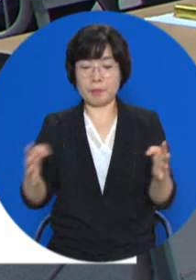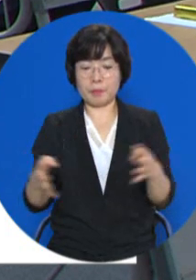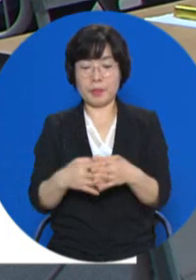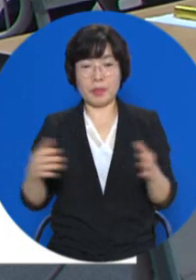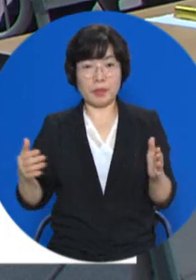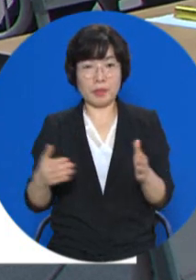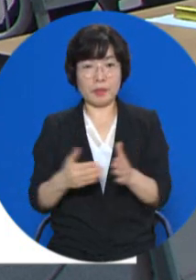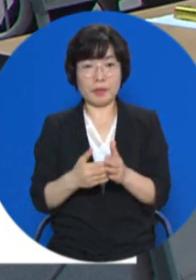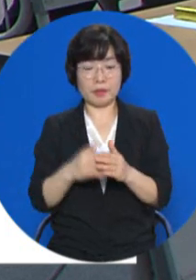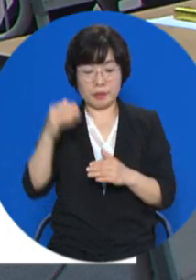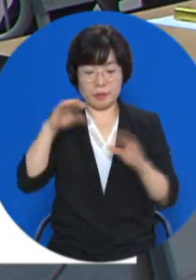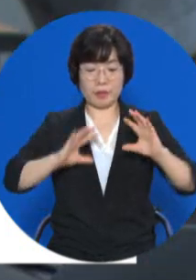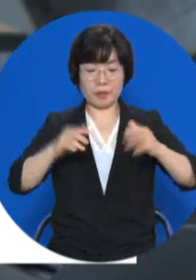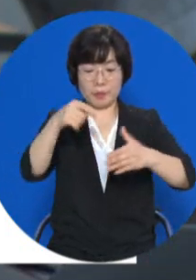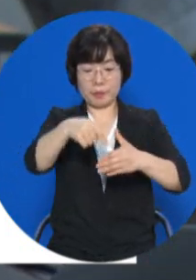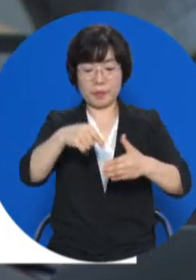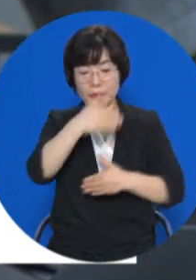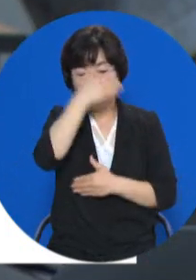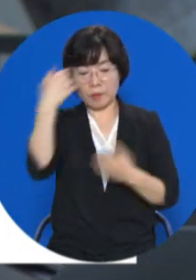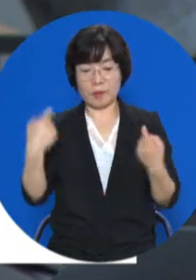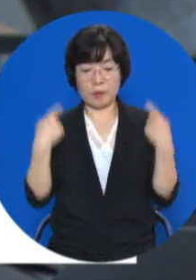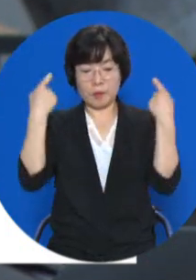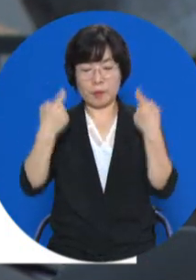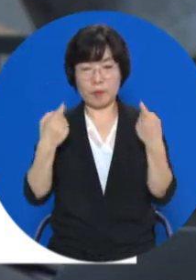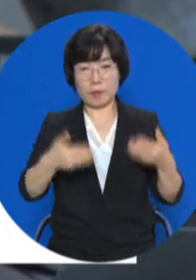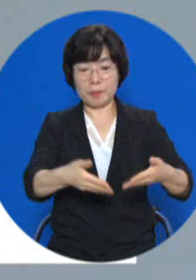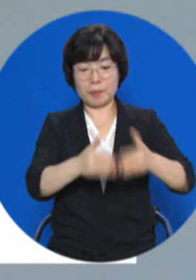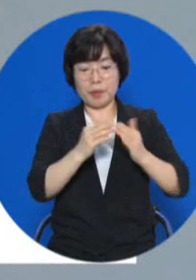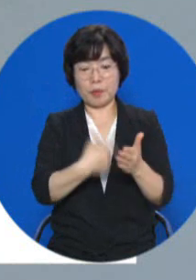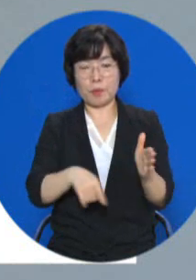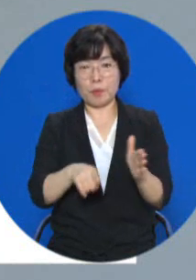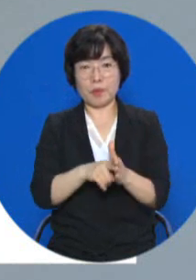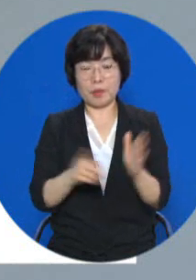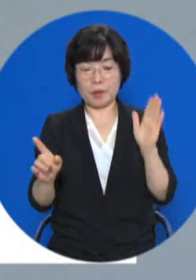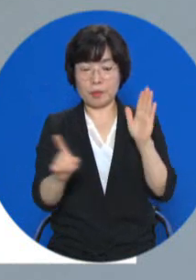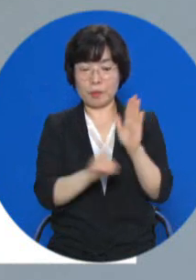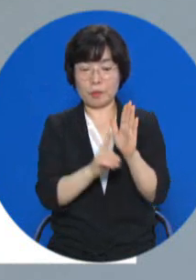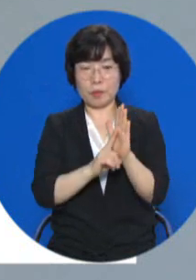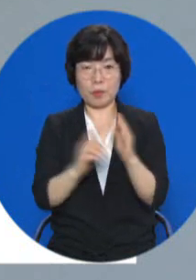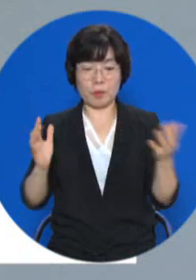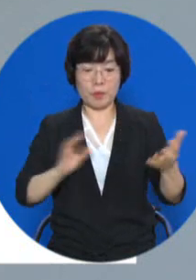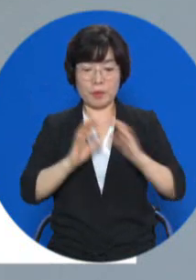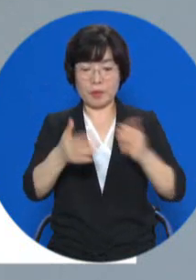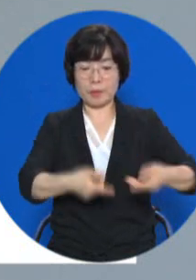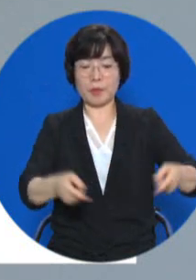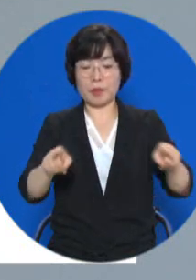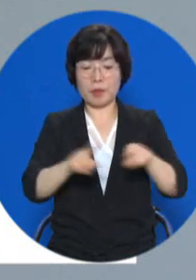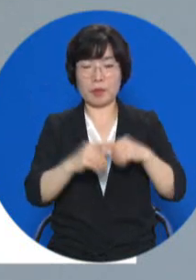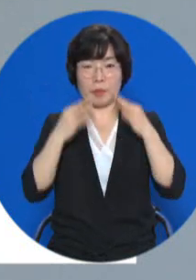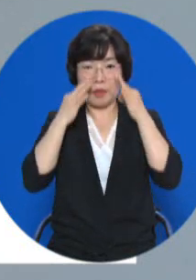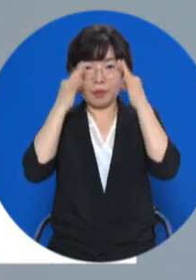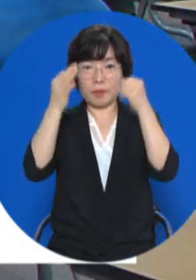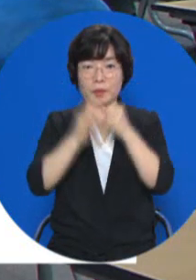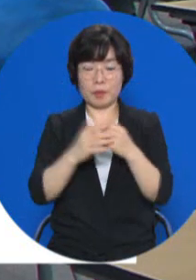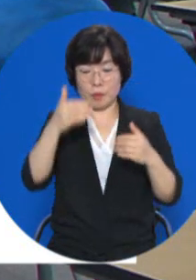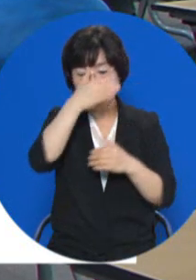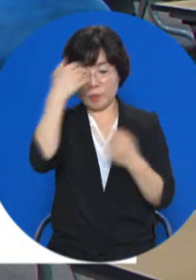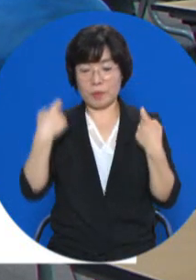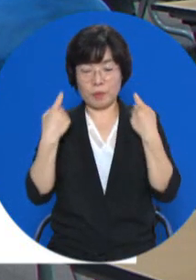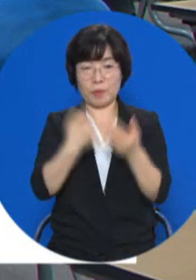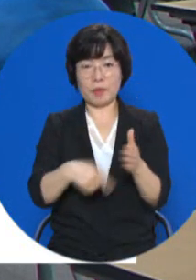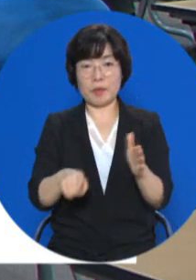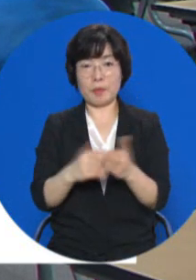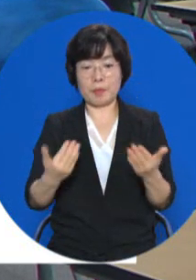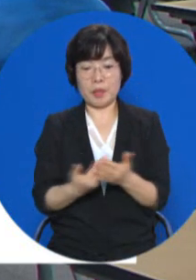체결하고 국내외 마이스 행사 유치를 위한 마케팅과 설명회 등을 공동으로 추진하는 한편 마이스 산업 발전